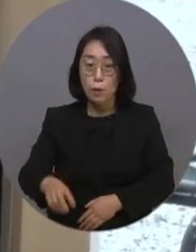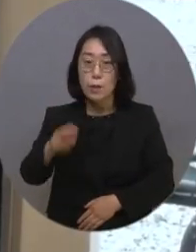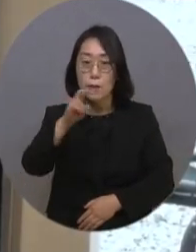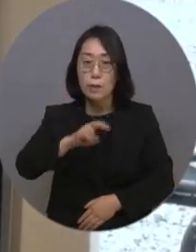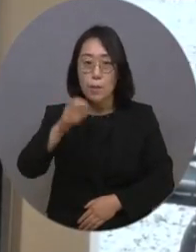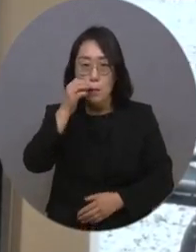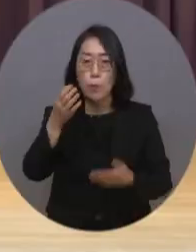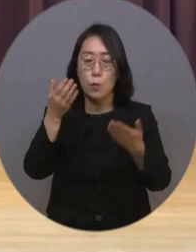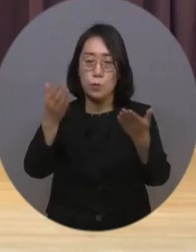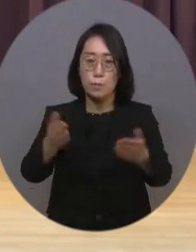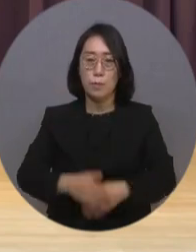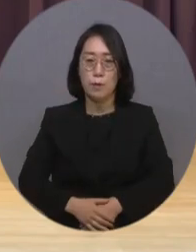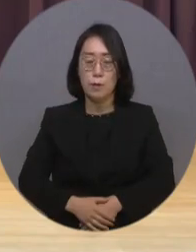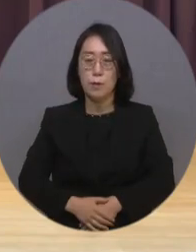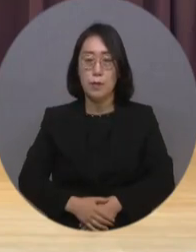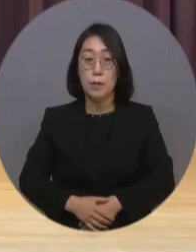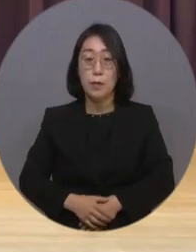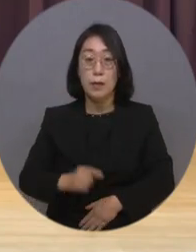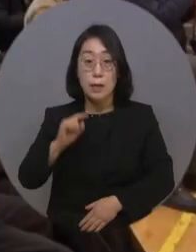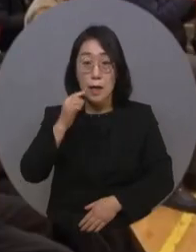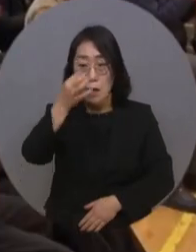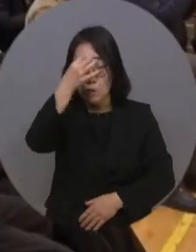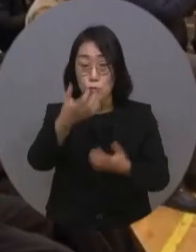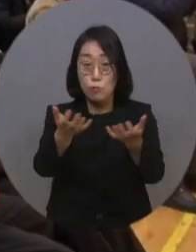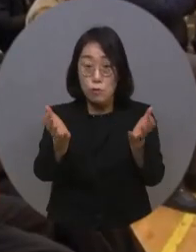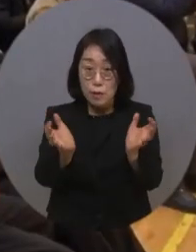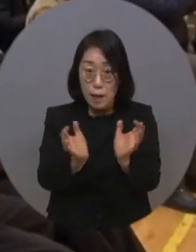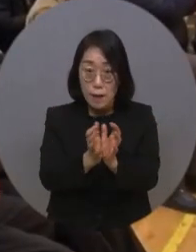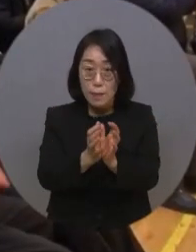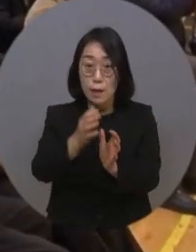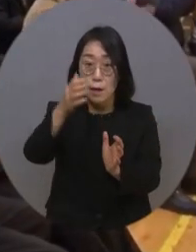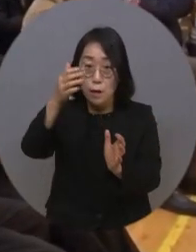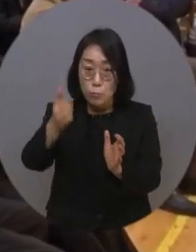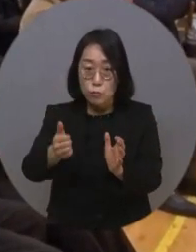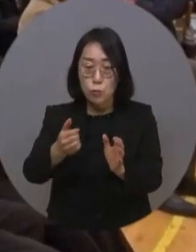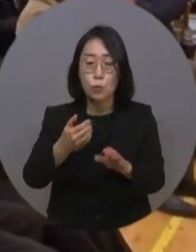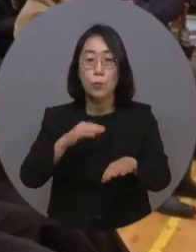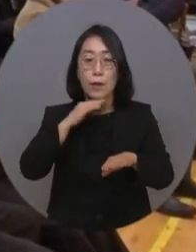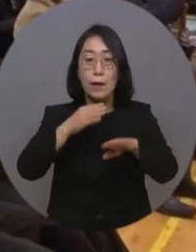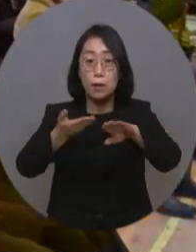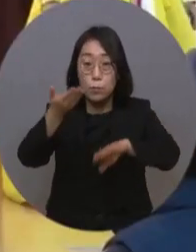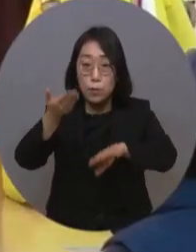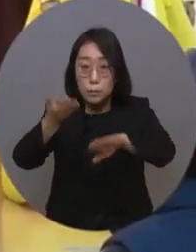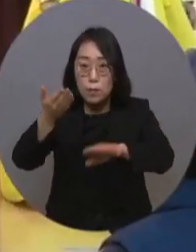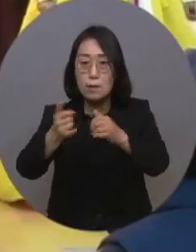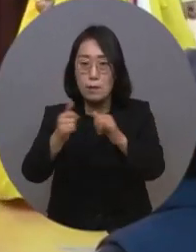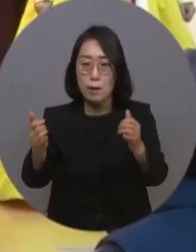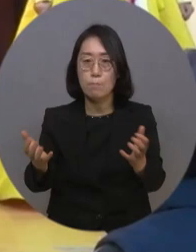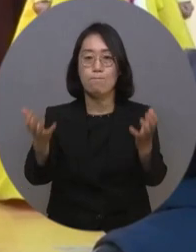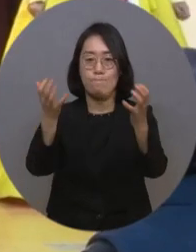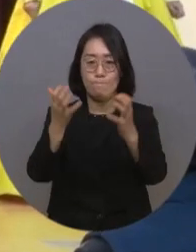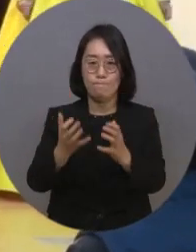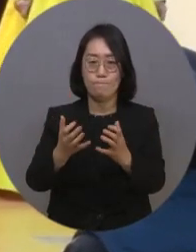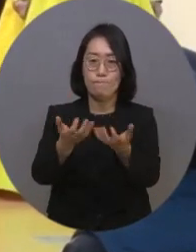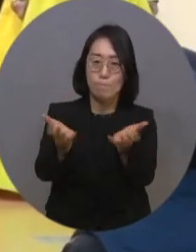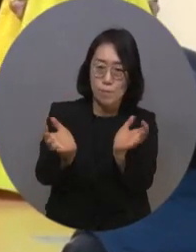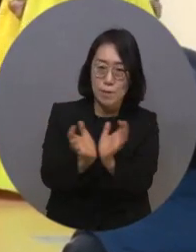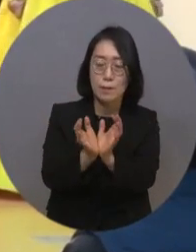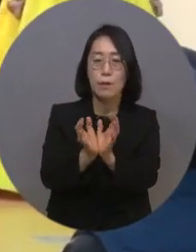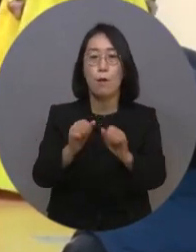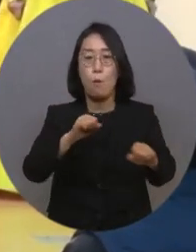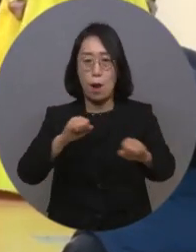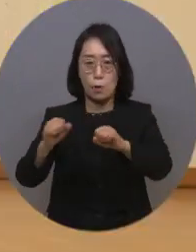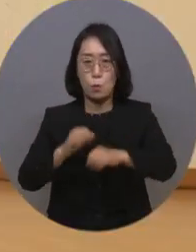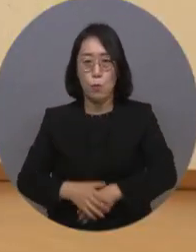진행하였습니다. 한빛예술단은 박미연 대표와 다양한 시니어들로 구성된 그룹입니다. 이들은 지역에서 많은 공연을